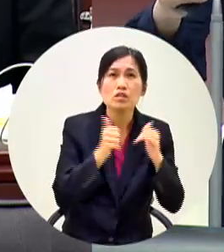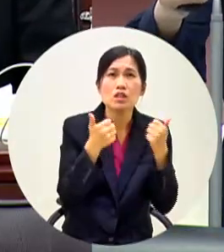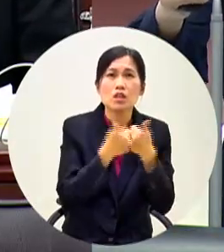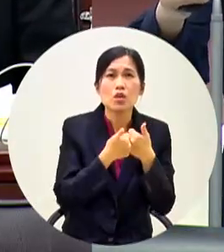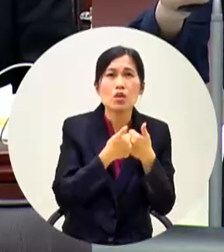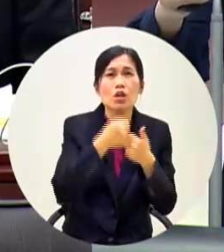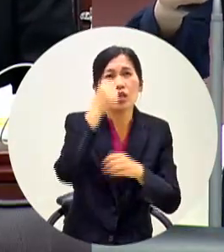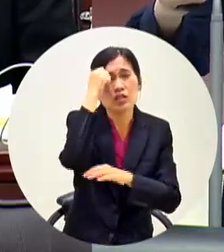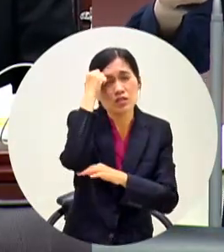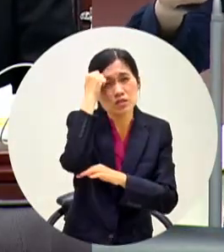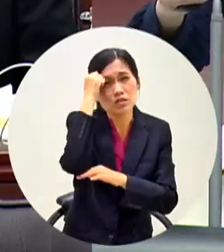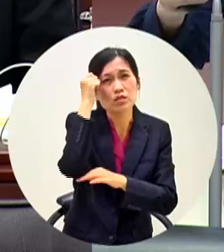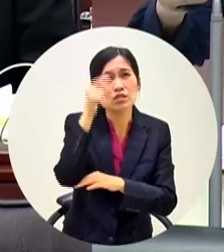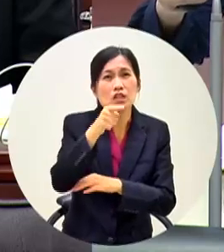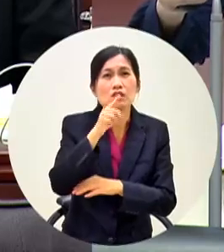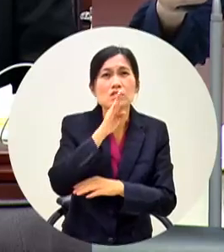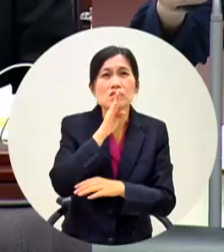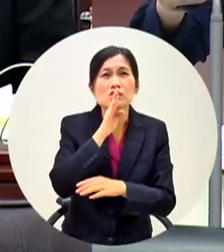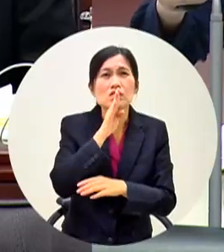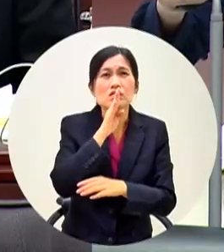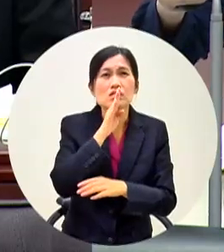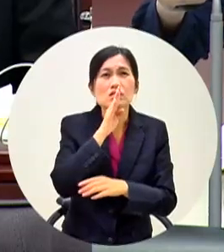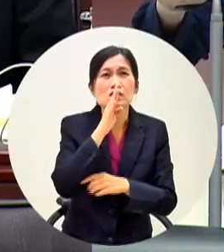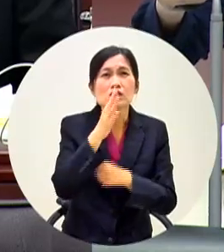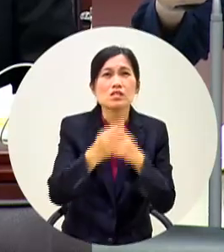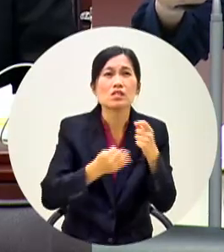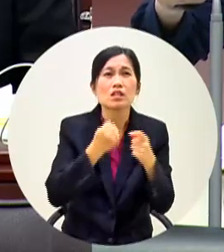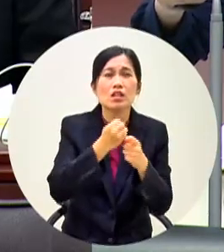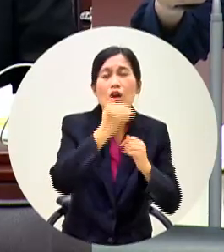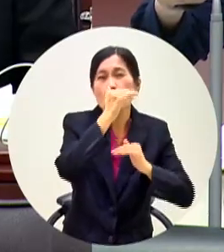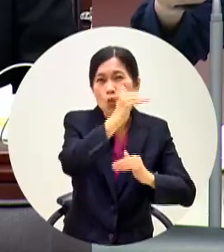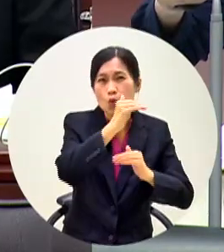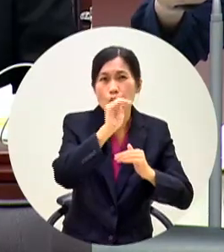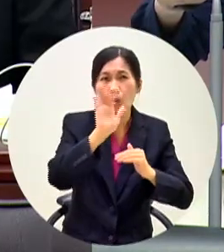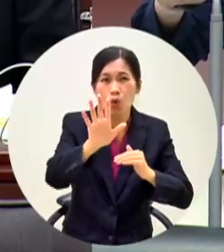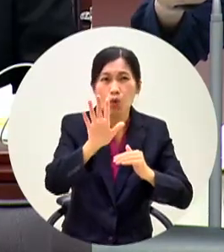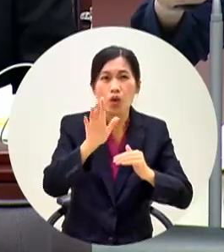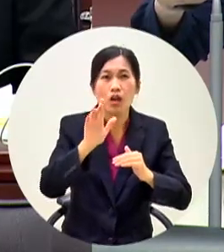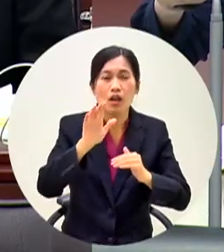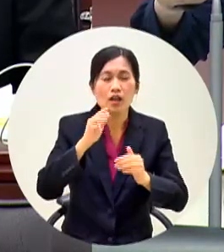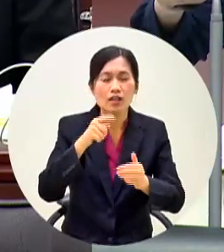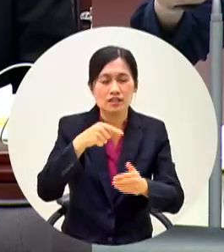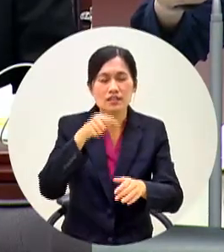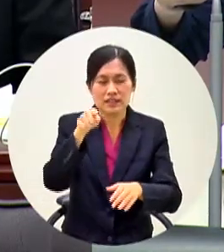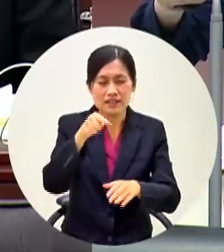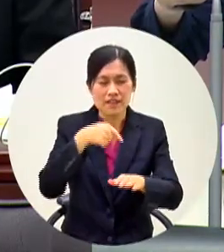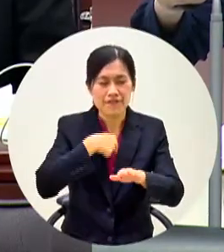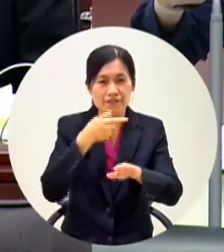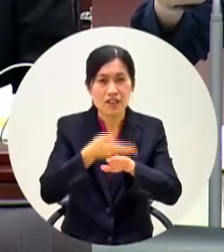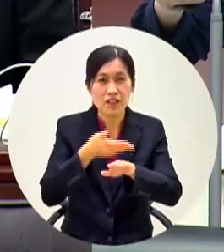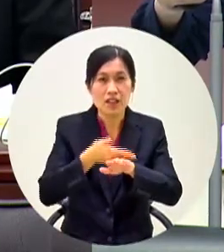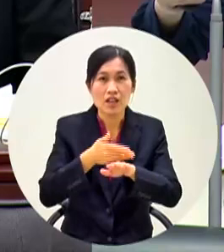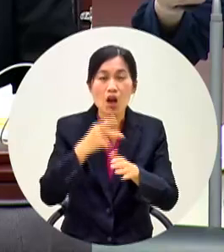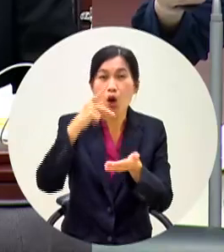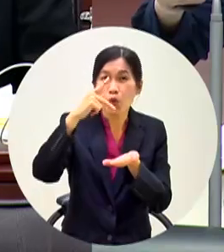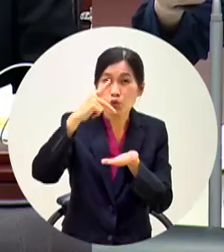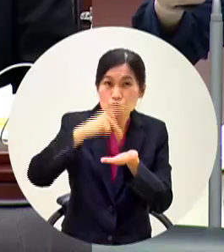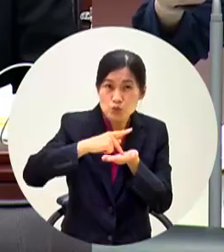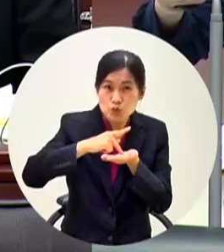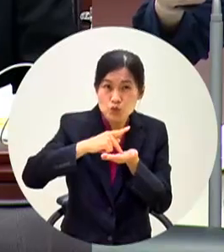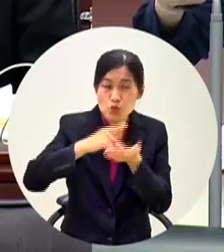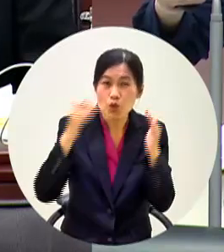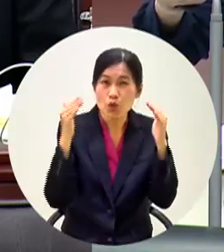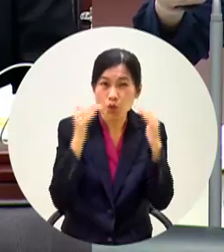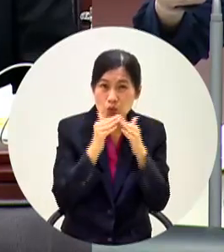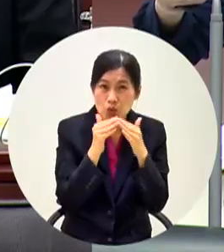你讲的这种是有年限的，他的 这个部分请议员放心了，就租屋的部分 他